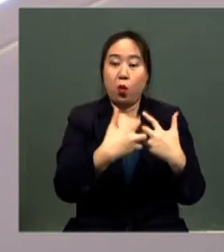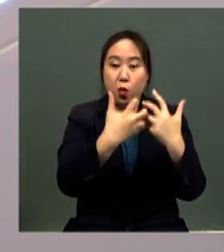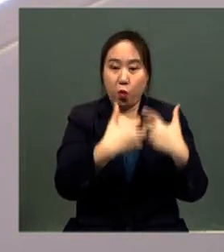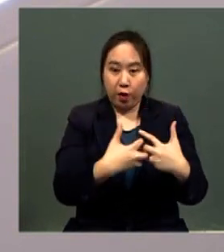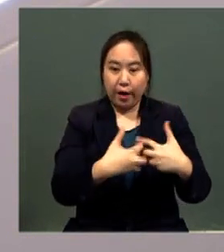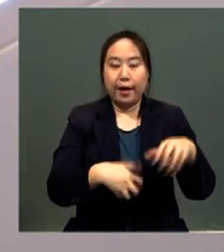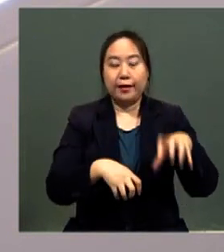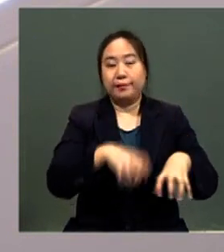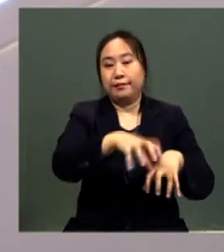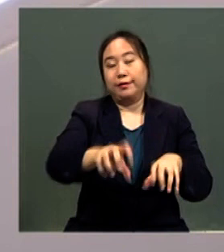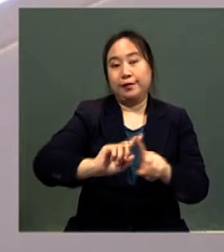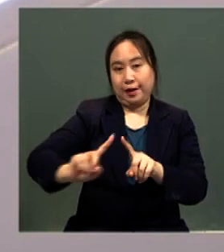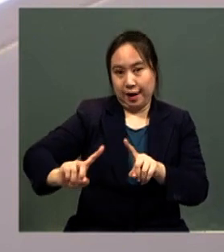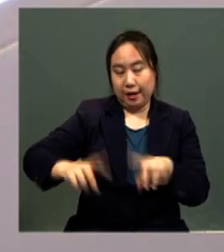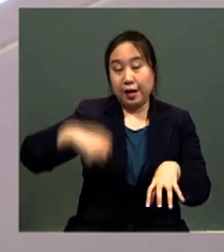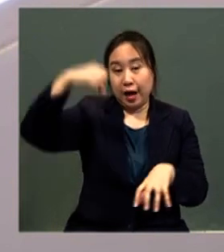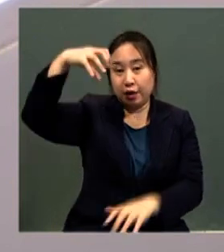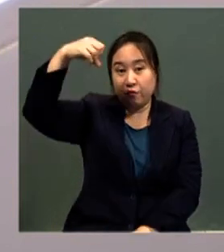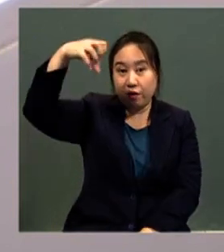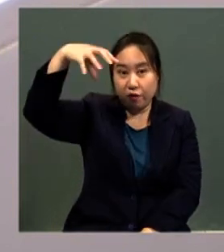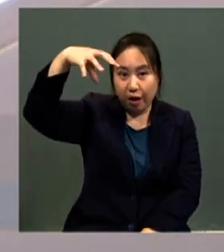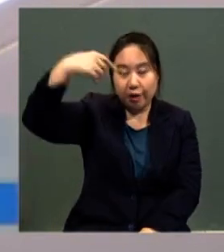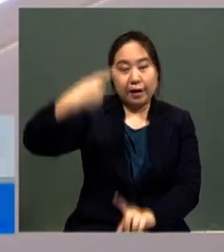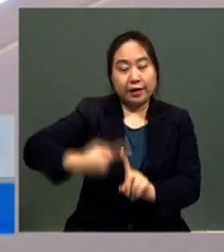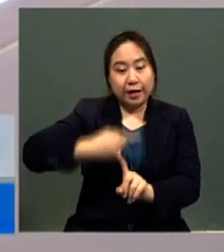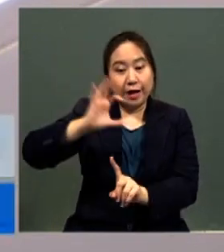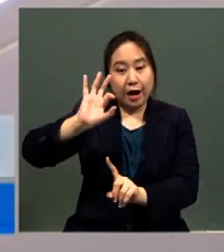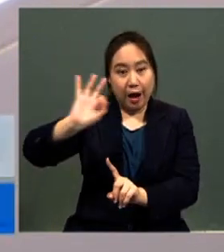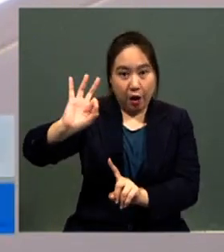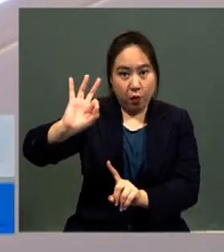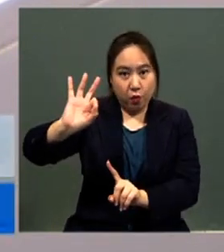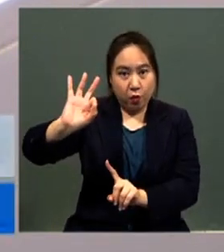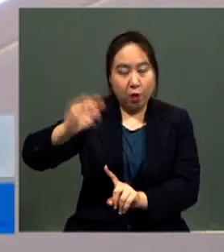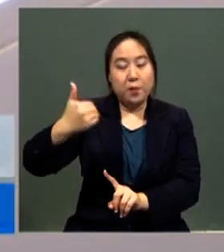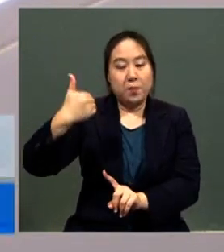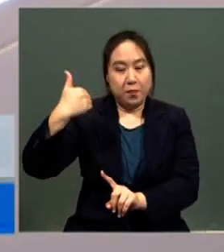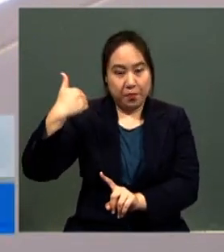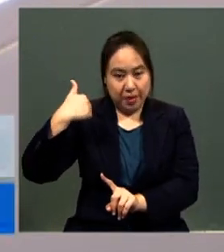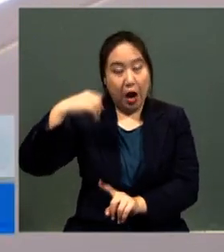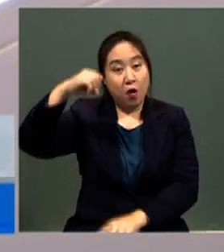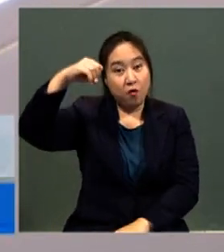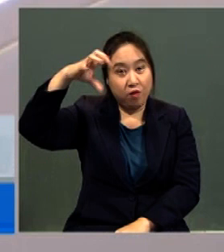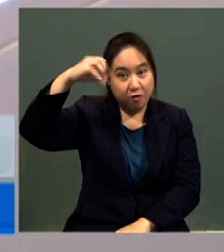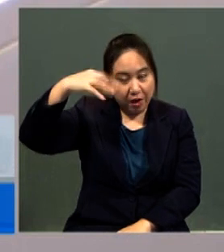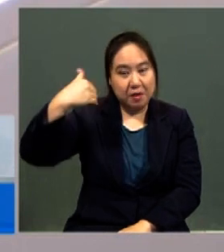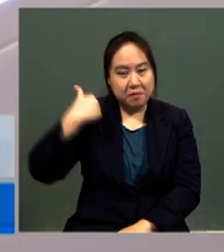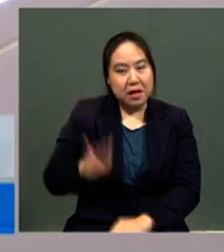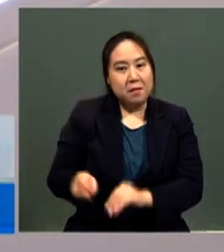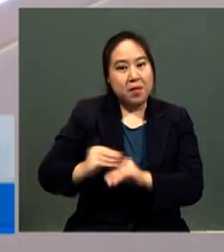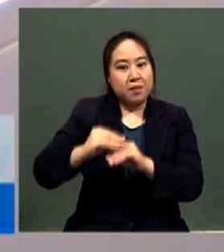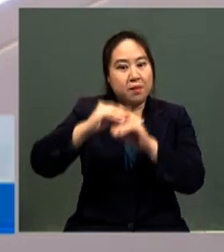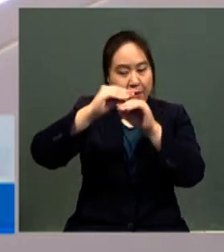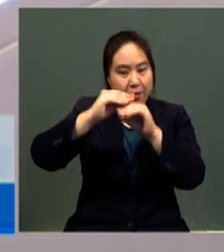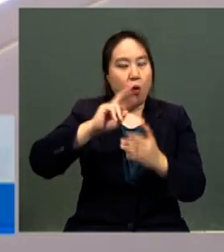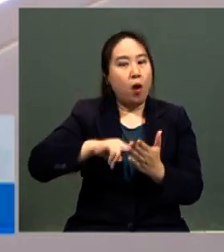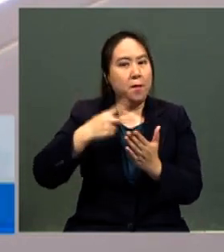ครับการใช้ไฟฟ้าณเดือนกันยายนนั้นเนี่ยก็มีการปรับตัวดีขึ้นหมายความว่ามีการใช้